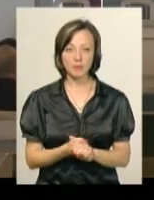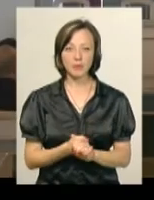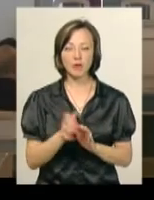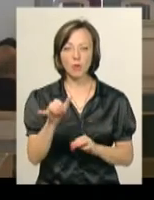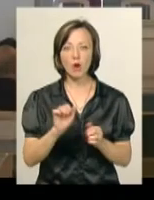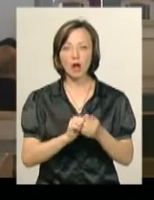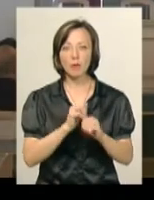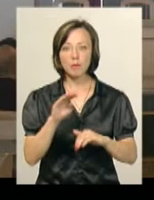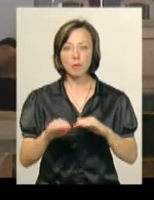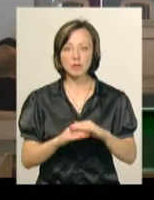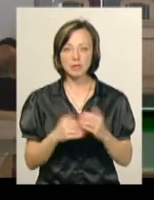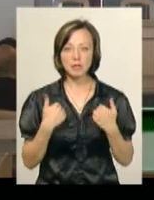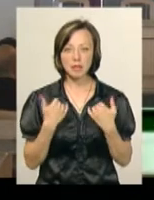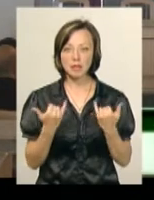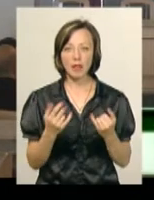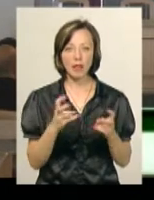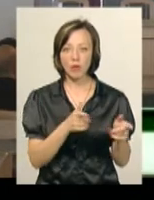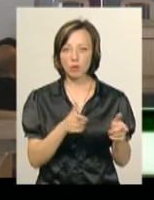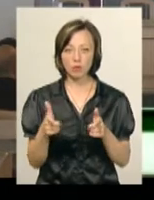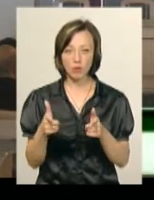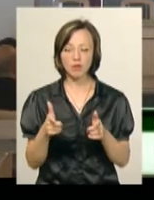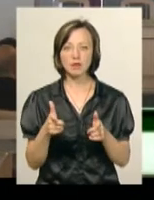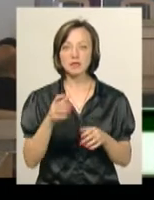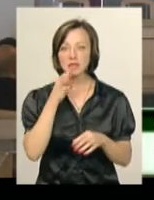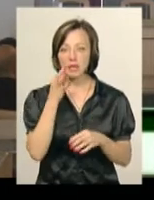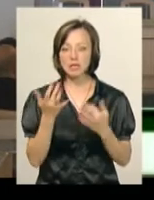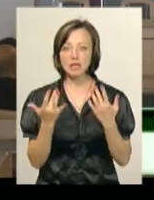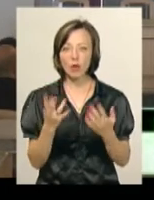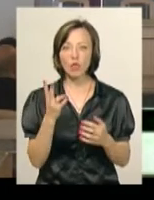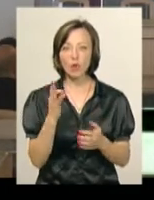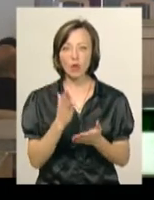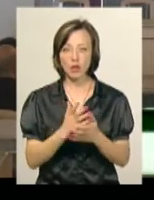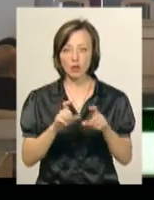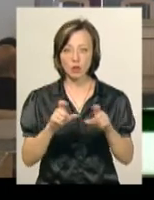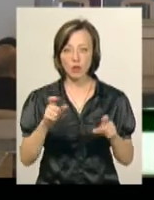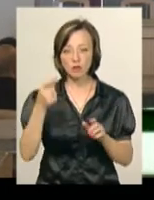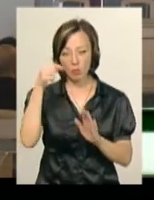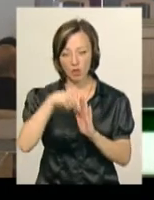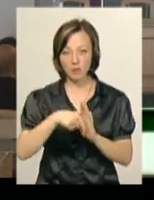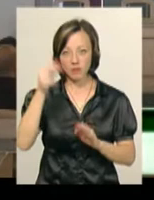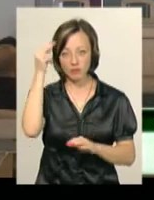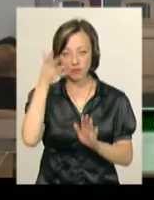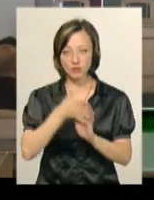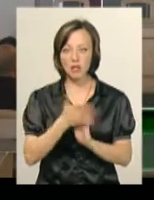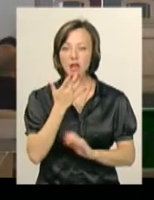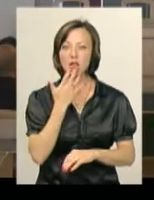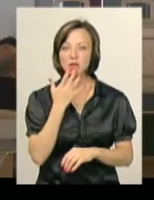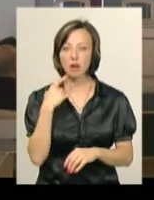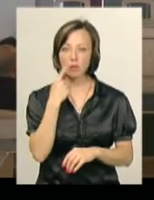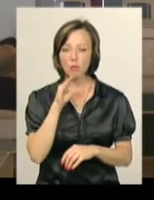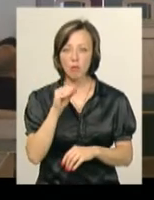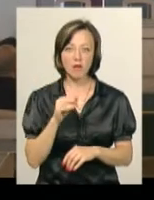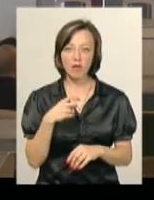-Подільському, я зараз не готовий сказати, але є школи з поглибленим вивченням іноземної мови, але я сумніваюся, що вони всі зможуть